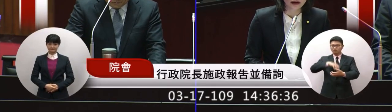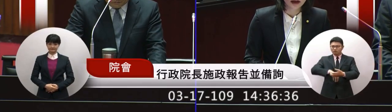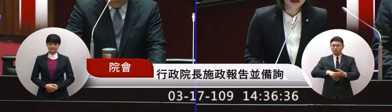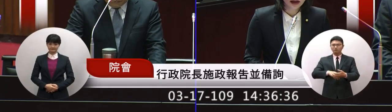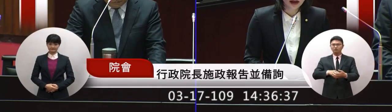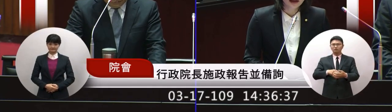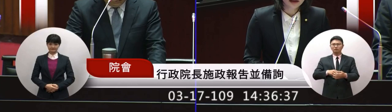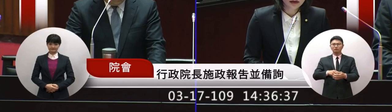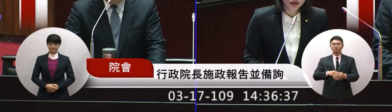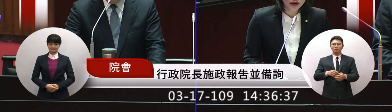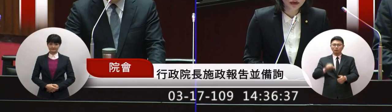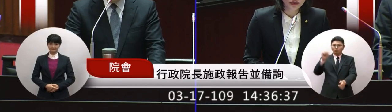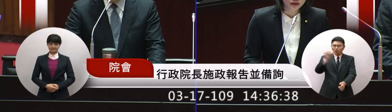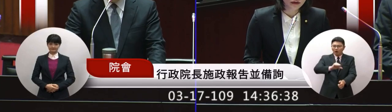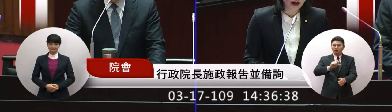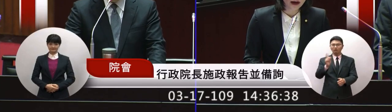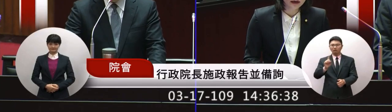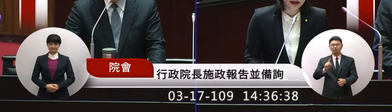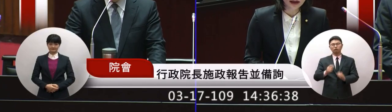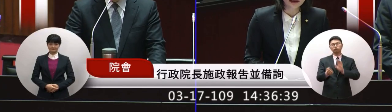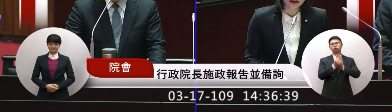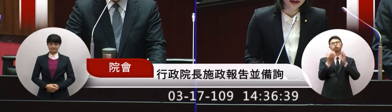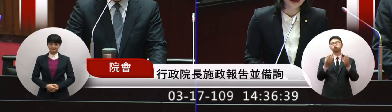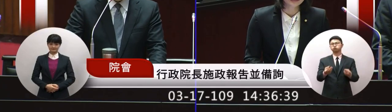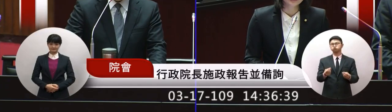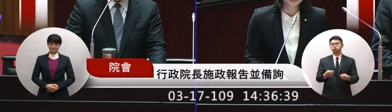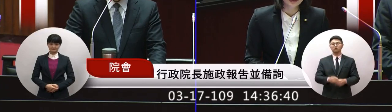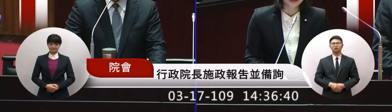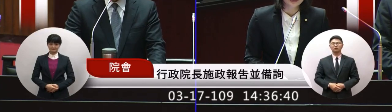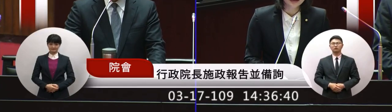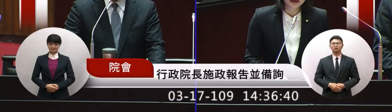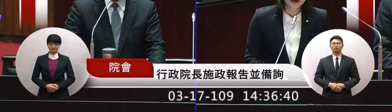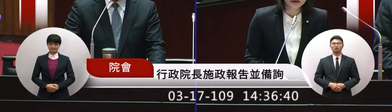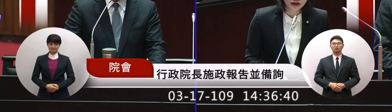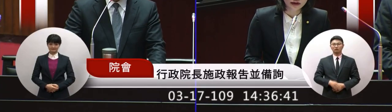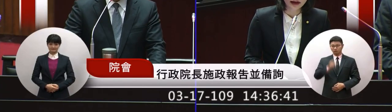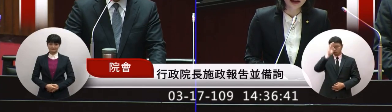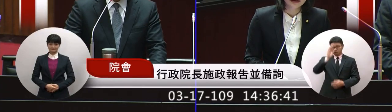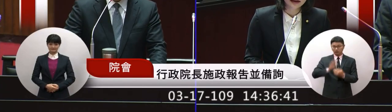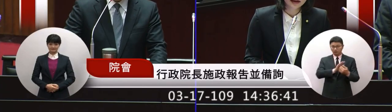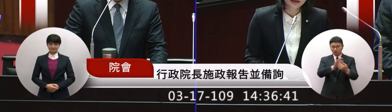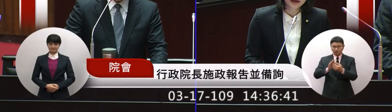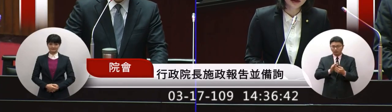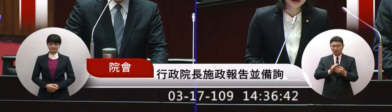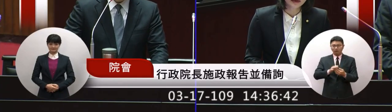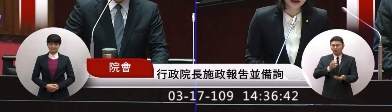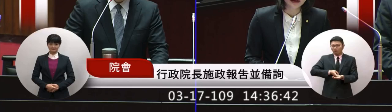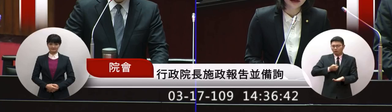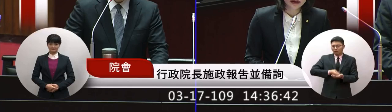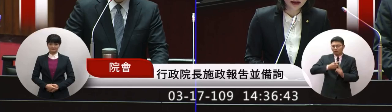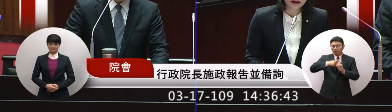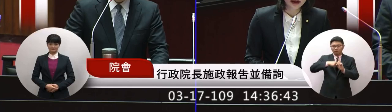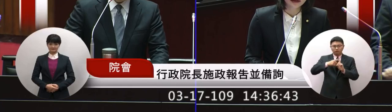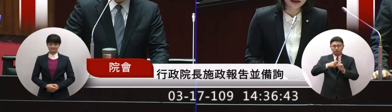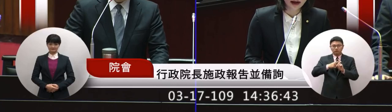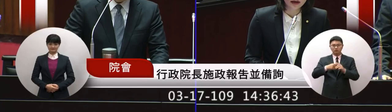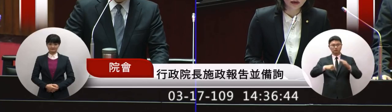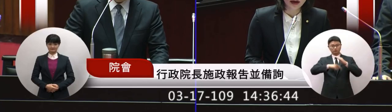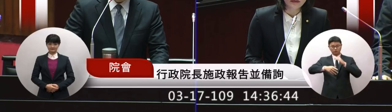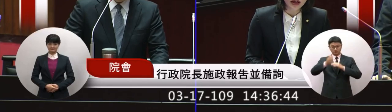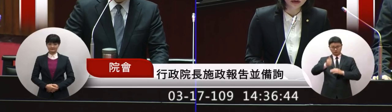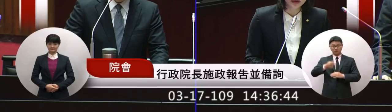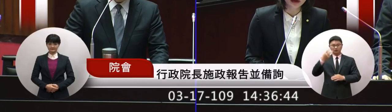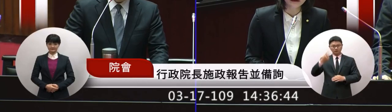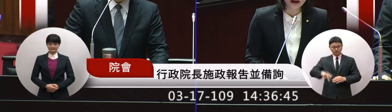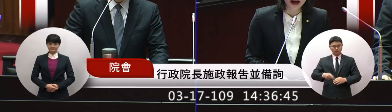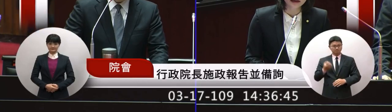则，那对于防疫的强制力，请问院长你是不是会订定相